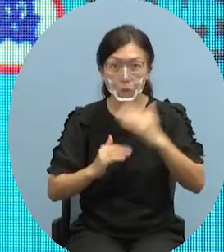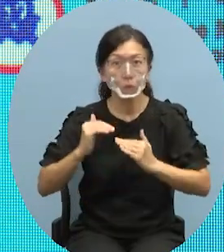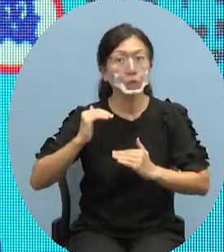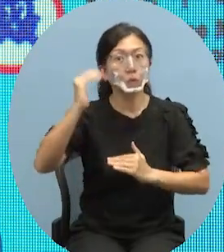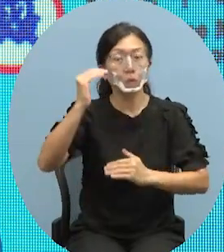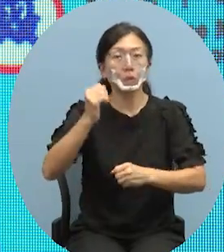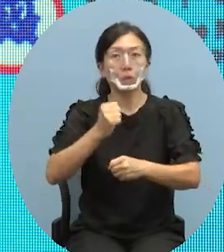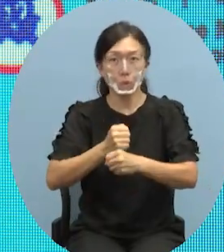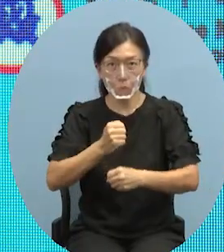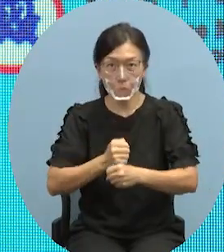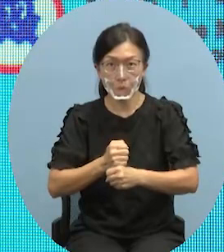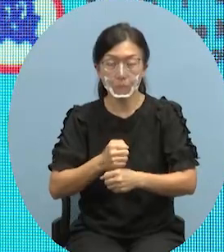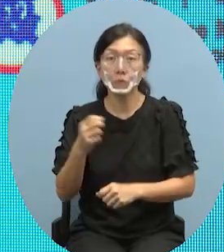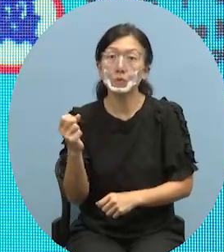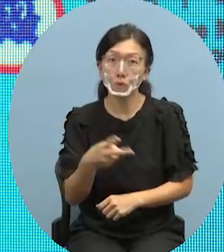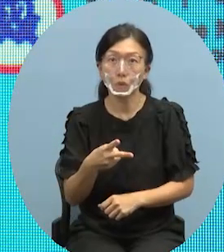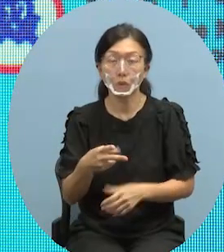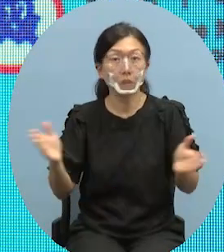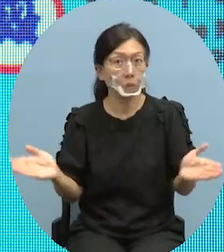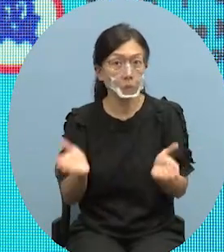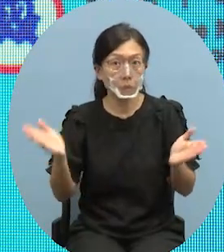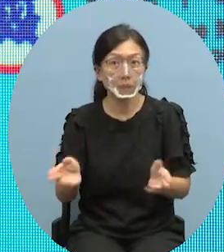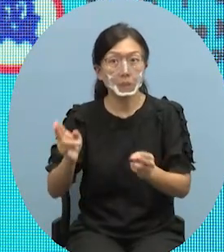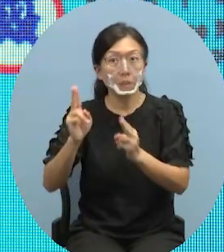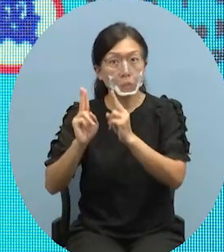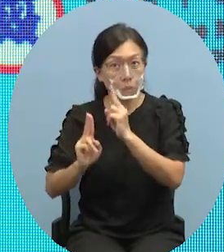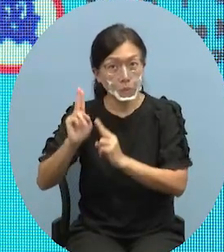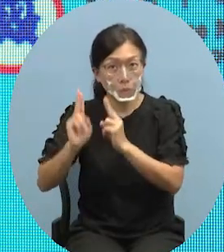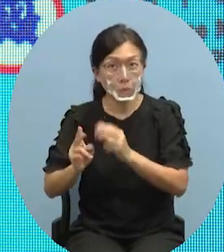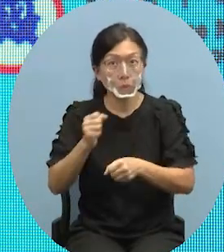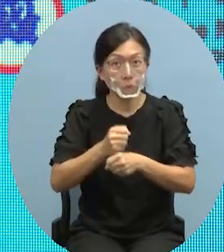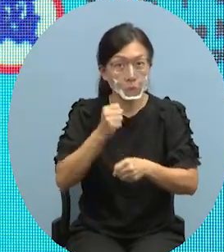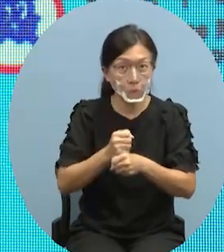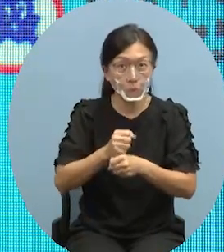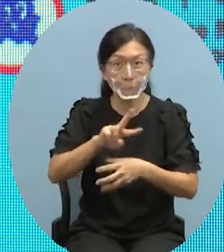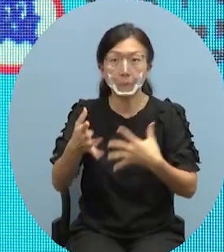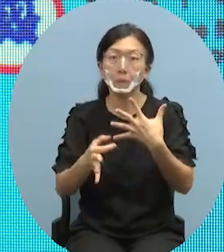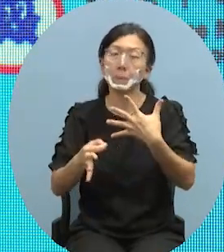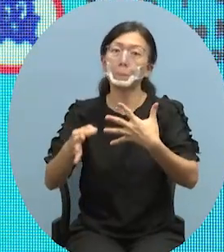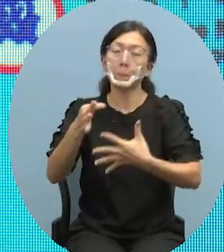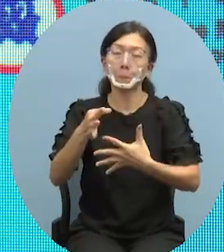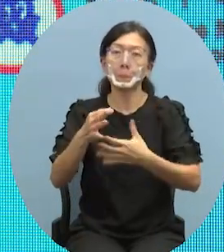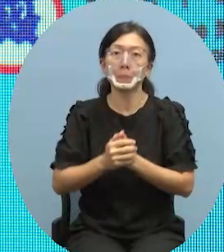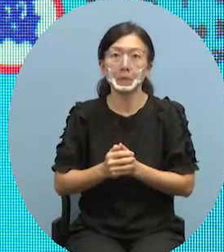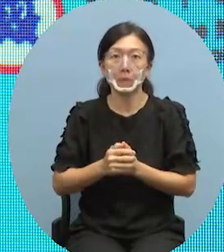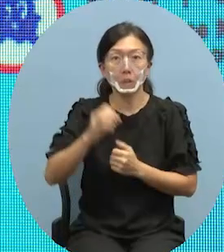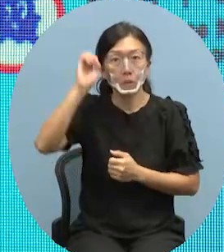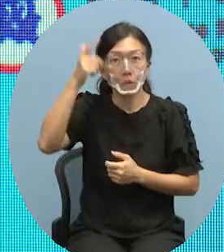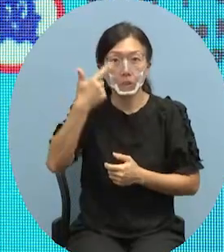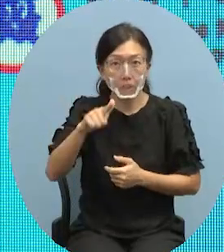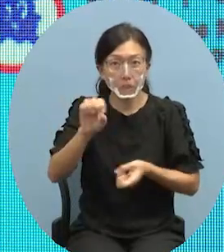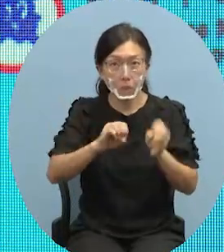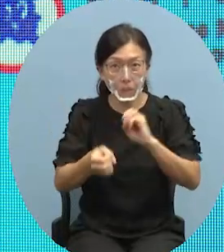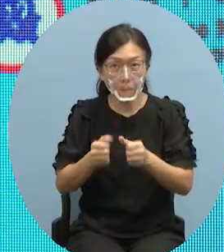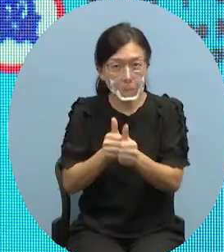業，同時亦都促進傳統製造業的升級和轉型，以創新科技提升競